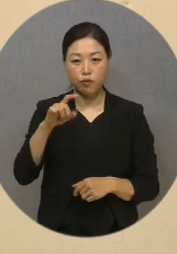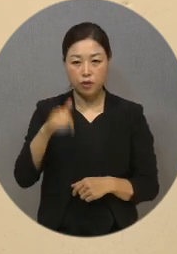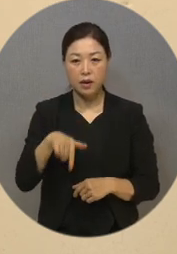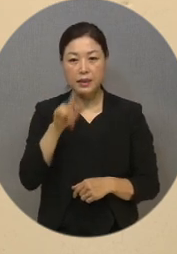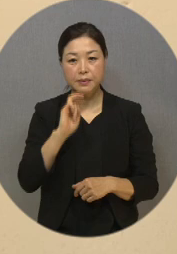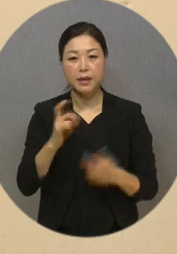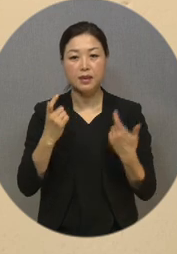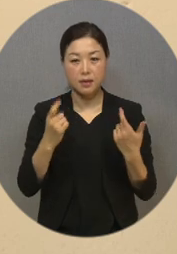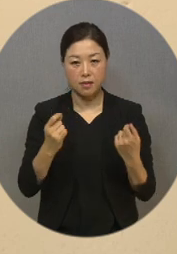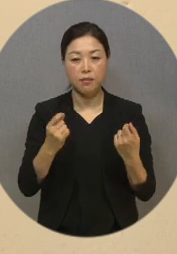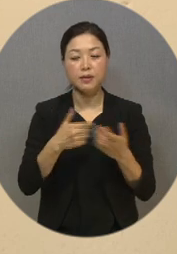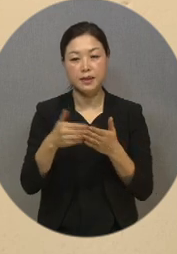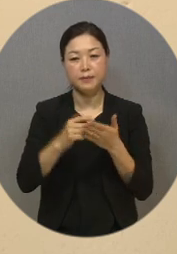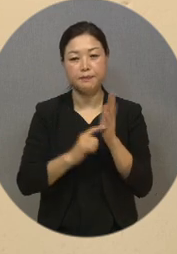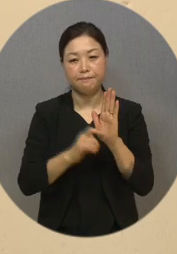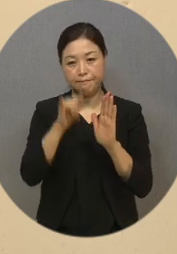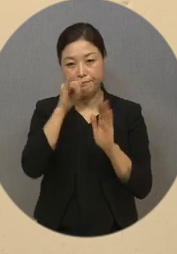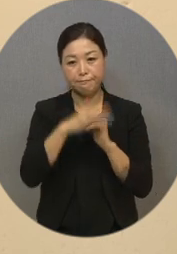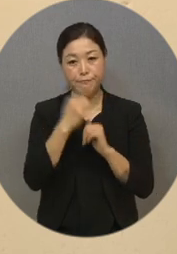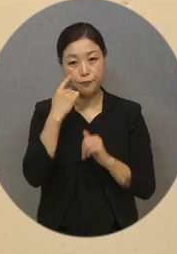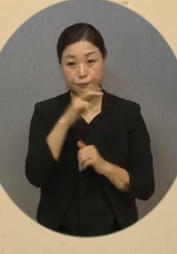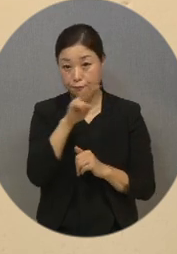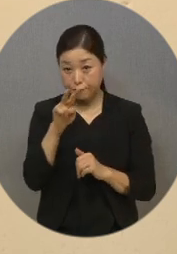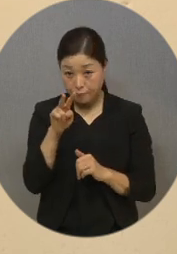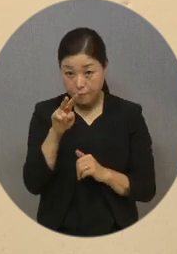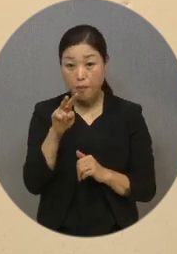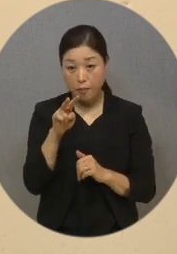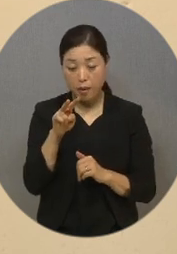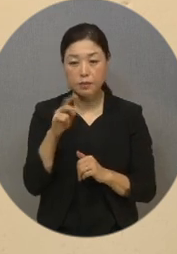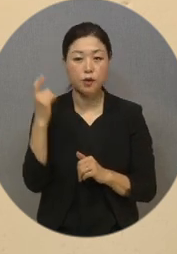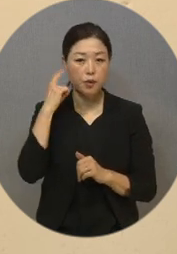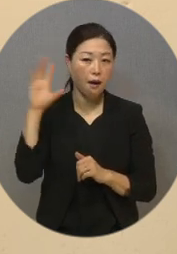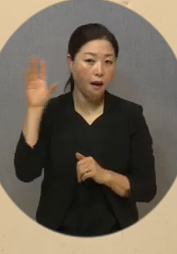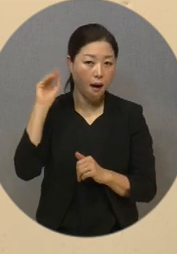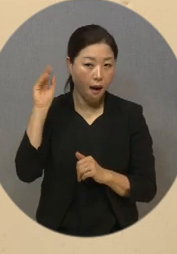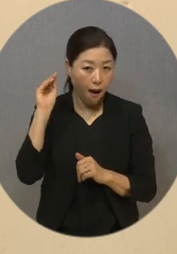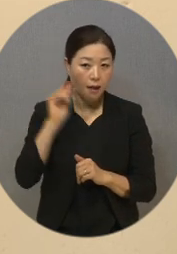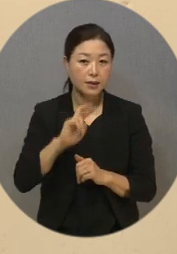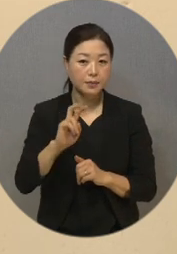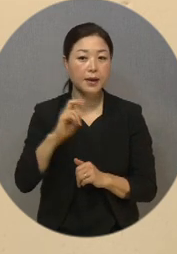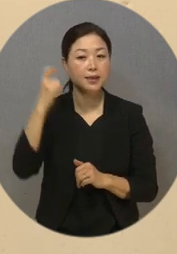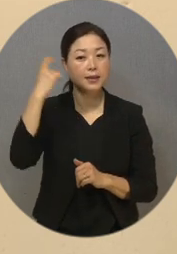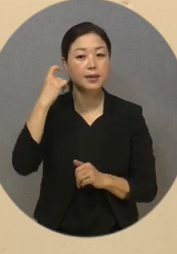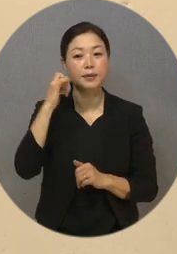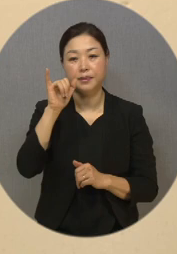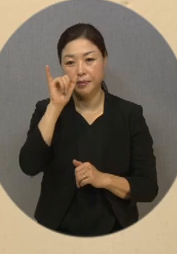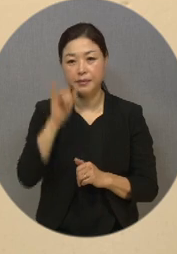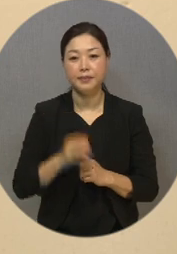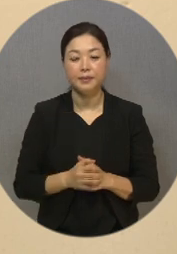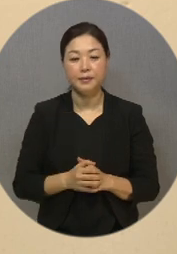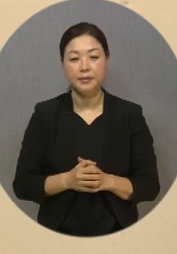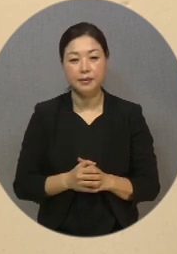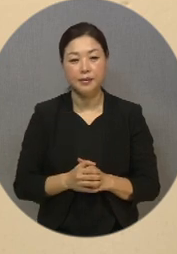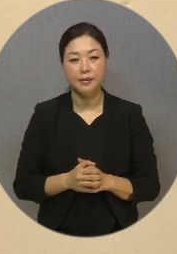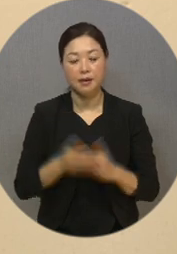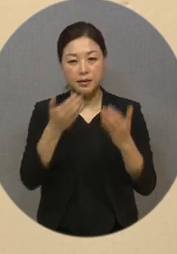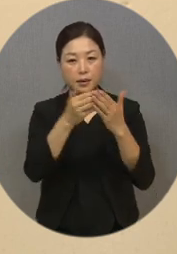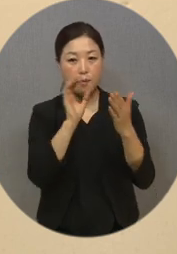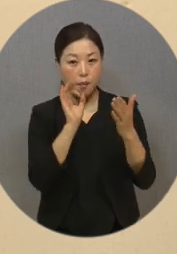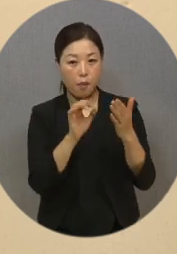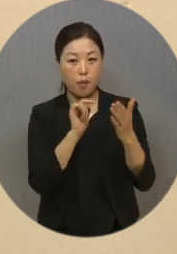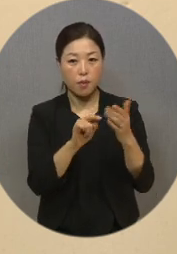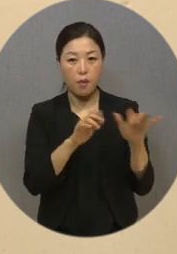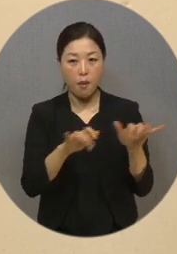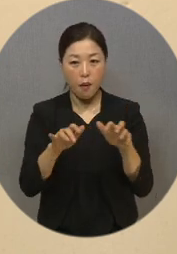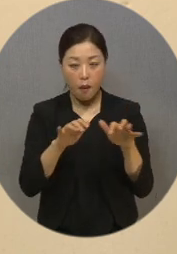펼쳐집니다. 눈으로 감상하지만 마치 귓가에 울리는 듯한 작가의 그림은 작품을 통해 연주회를